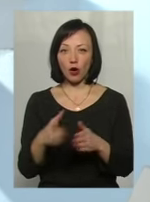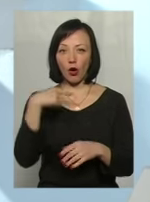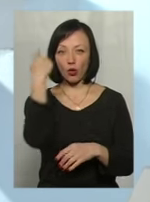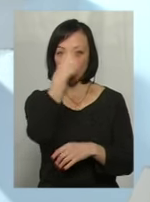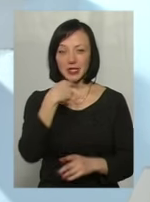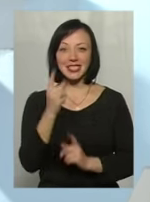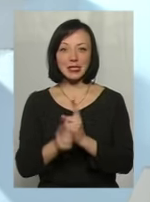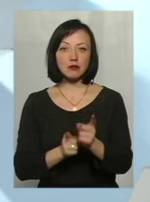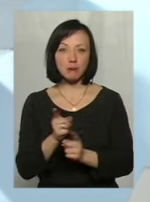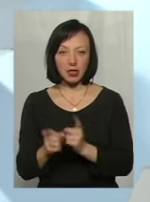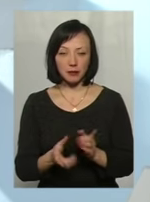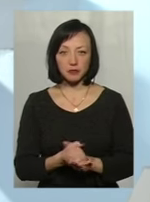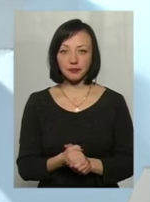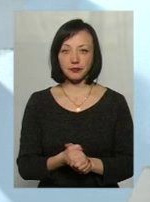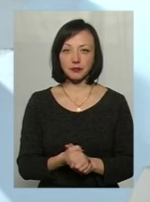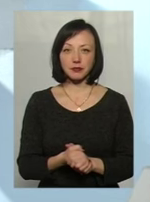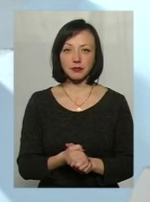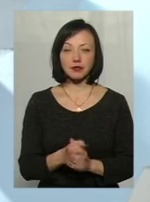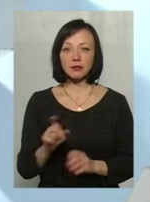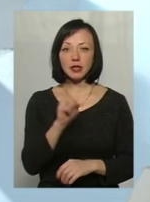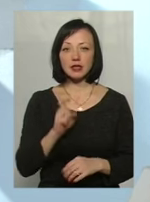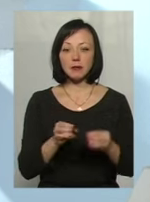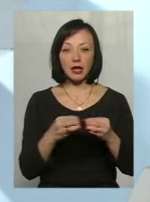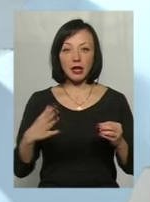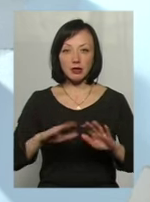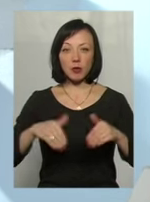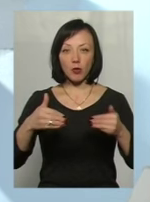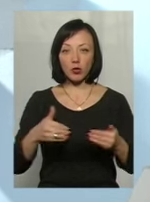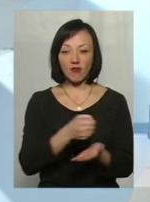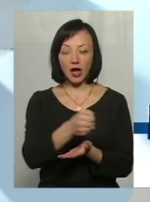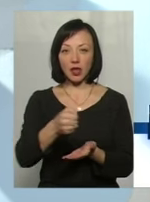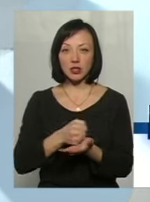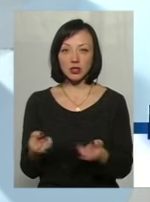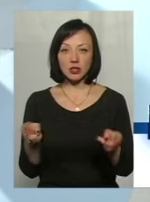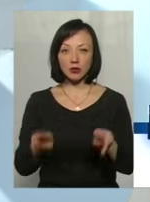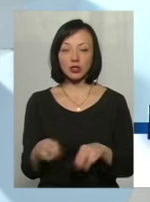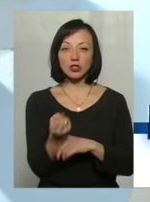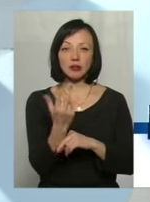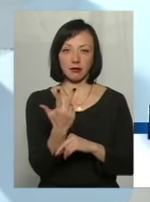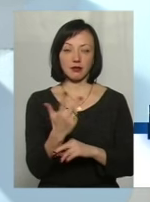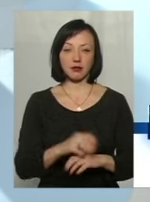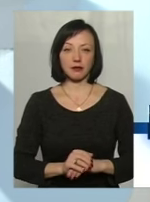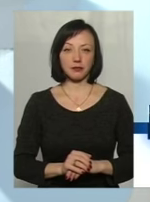особистість цих змін. З 15 запропонованих кандидатур залишилось 13.